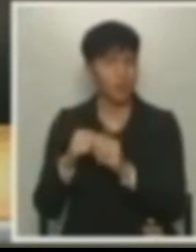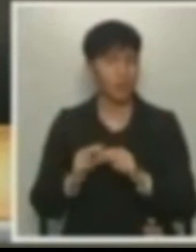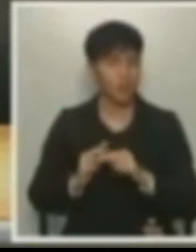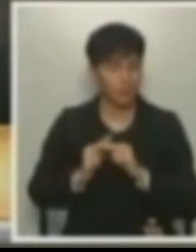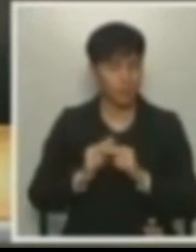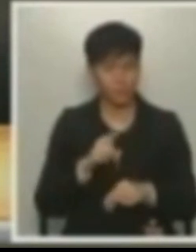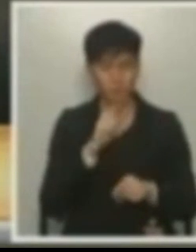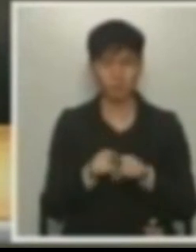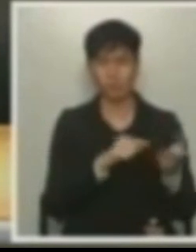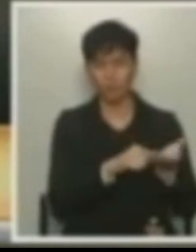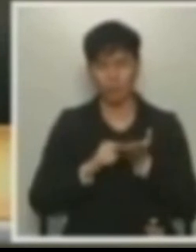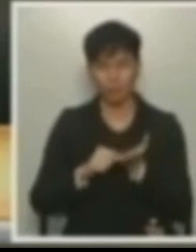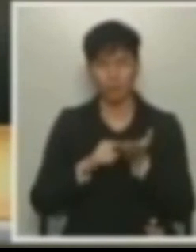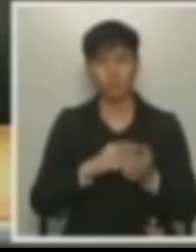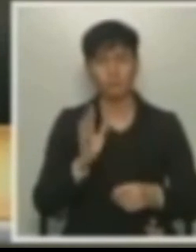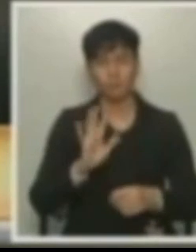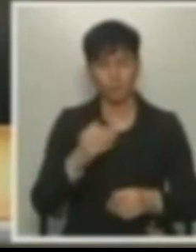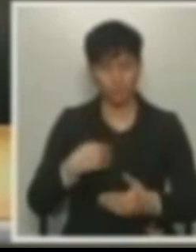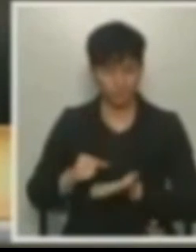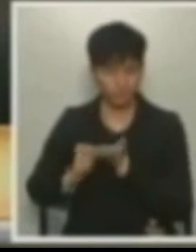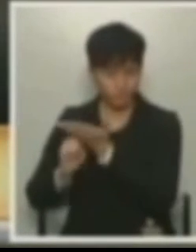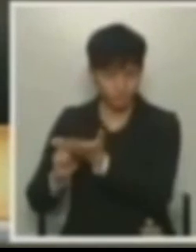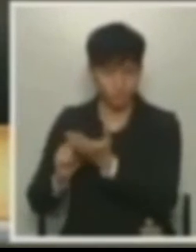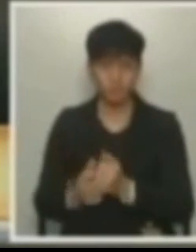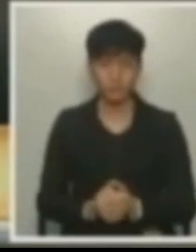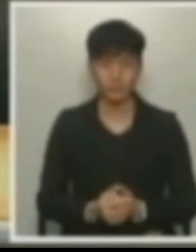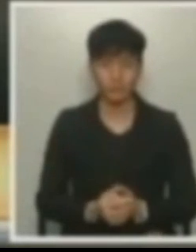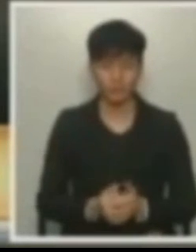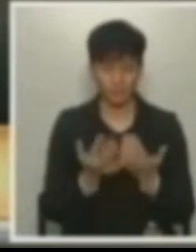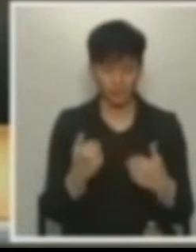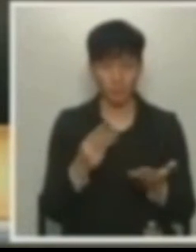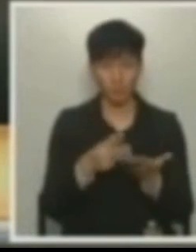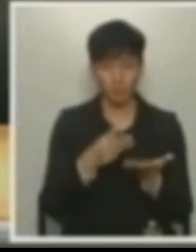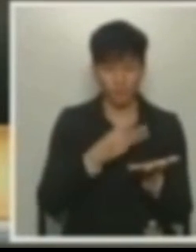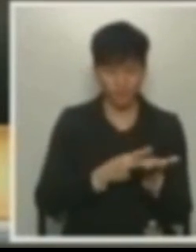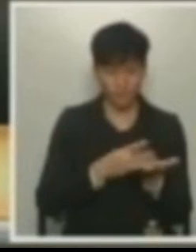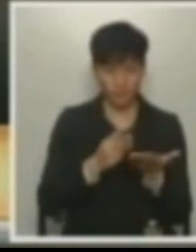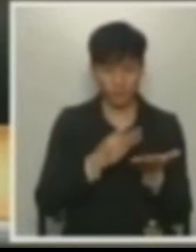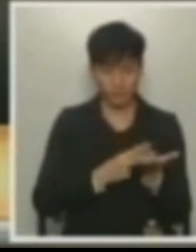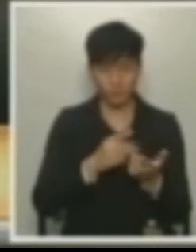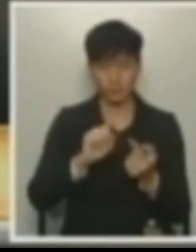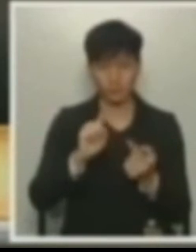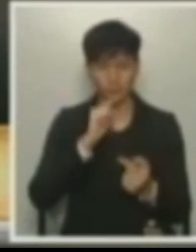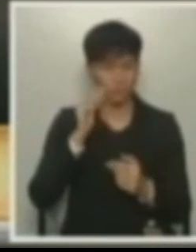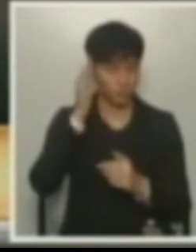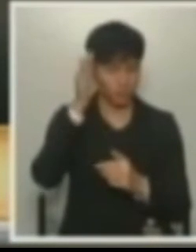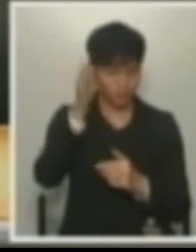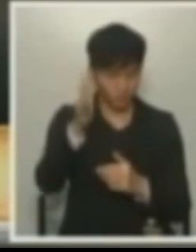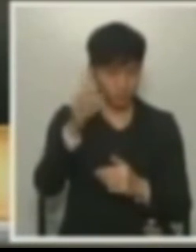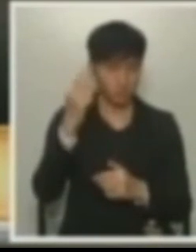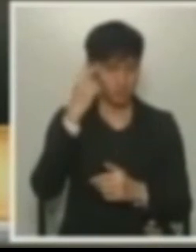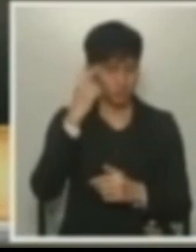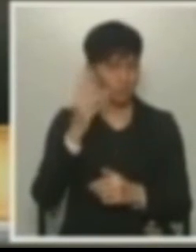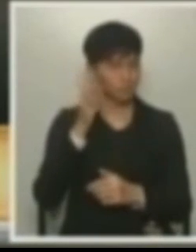างเดียวครับอีกเรื่องนึงครับหน่วยวิชาการที่สำคัญอย่างสถาบันพระปกเกล้าเนี่ยนะครับในอนาคตผมว่าไม่เร็วๆนี้